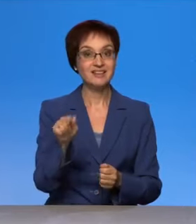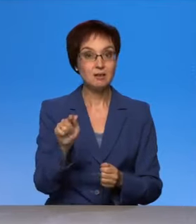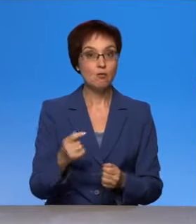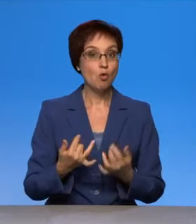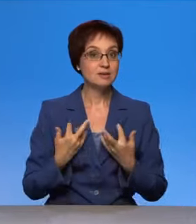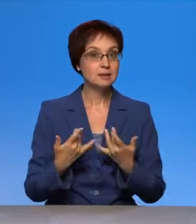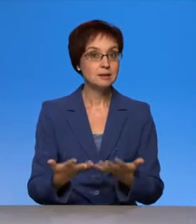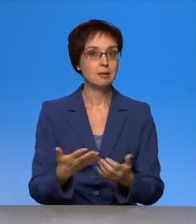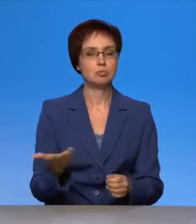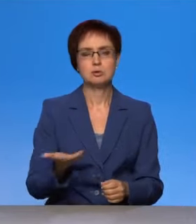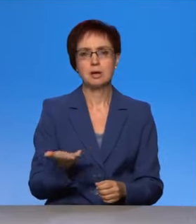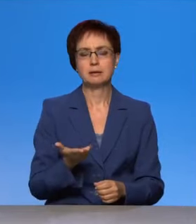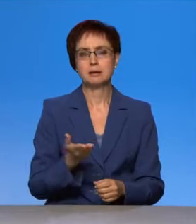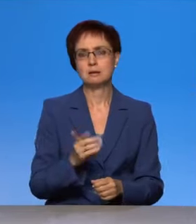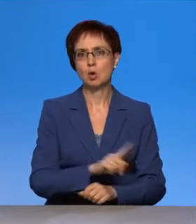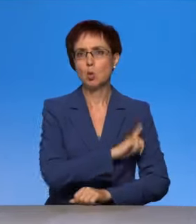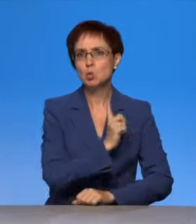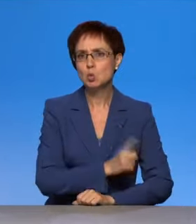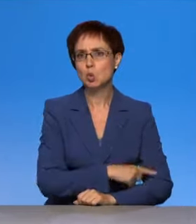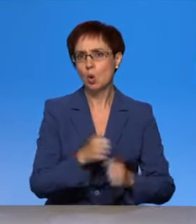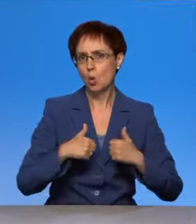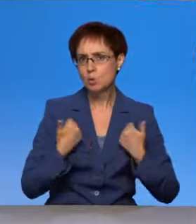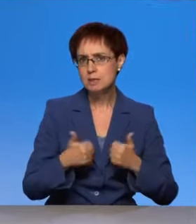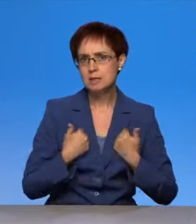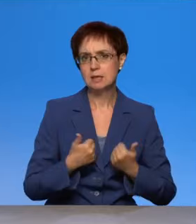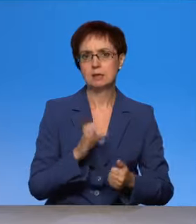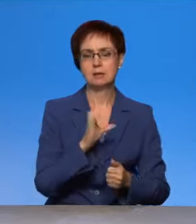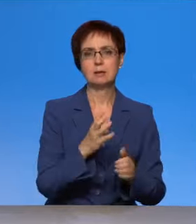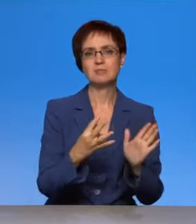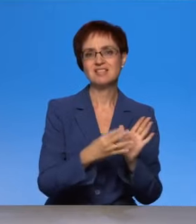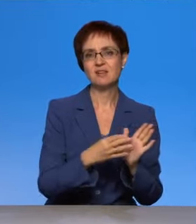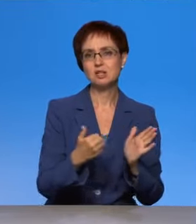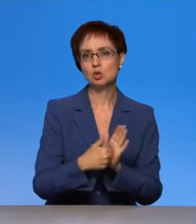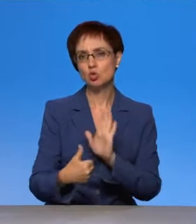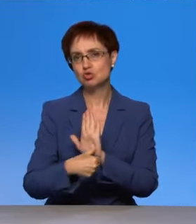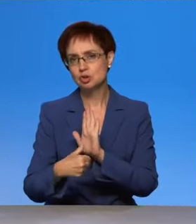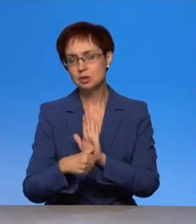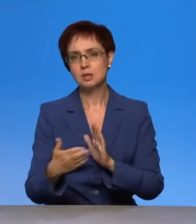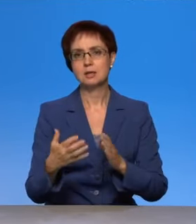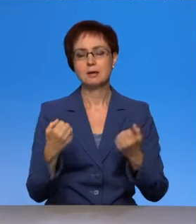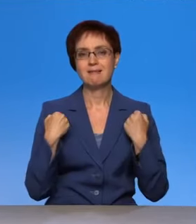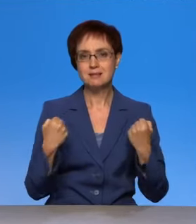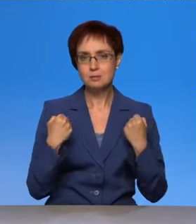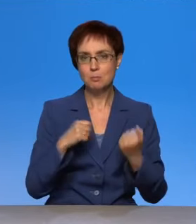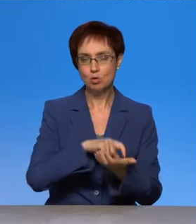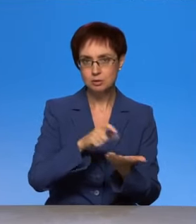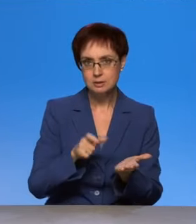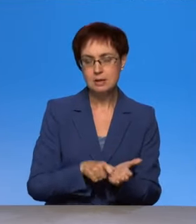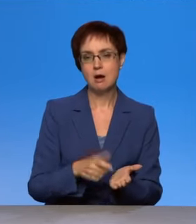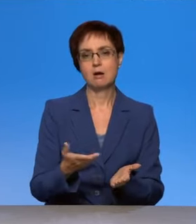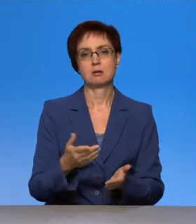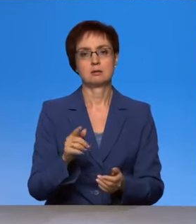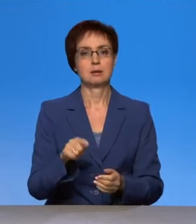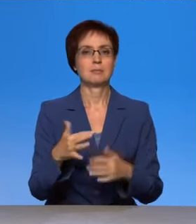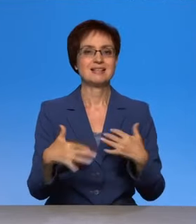особых усилий. Там с 9 до 18 там, спортзал или там, бутылка какого-то слабоалкогольного, там, чего-то, там, футбол или что-то